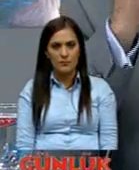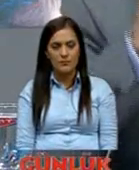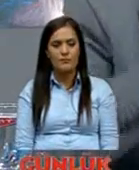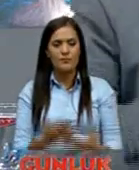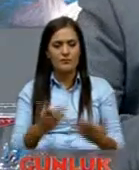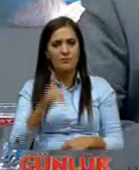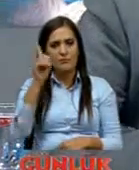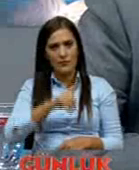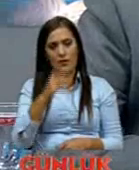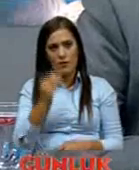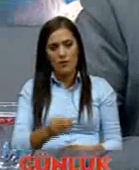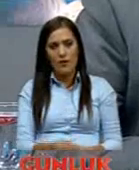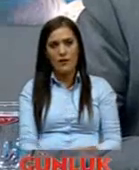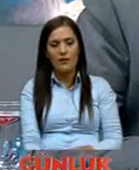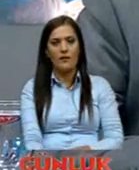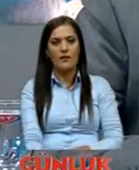Tabii öncelikle...